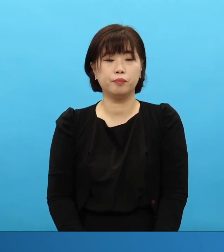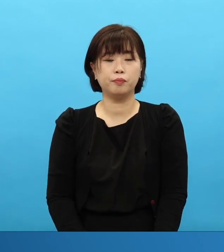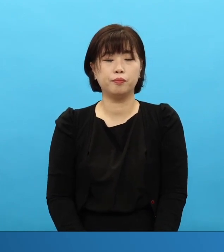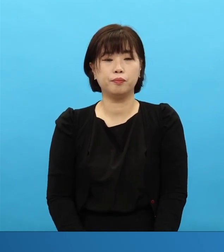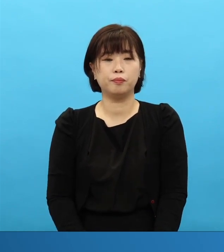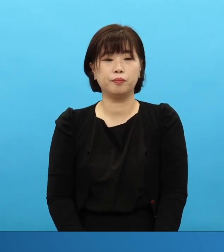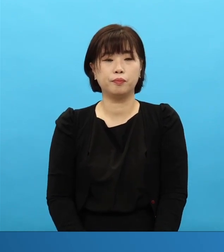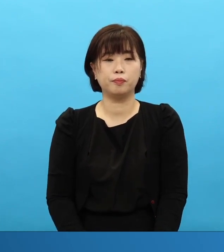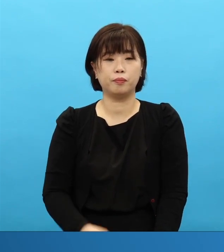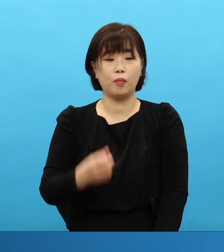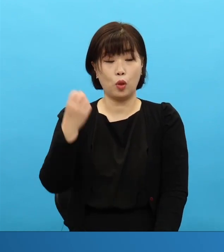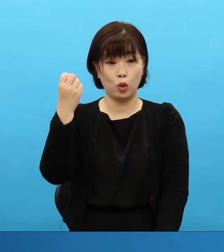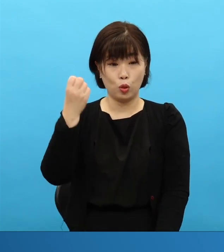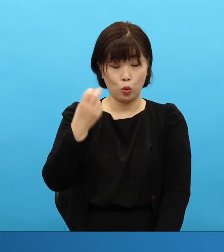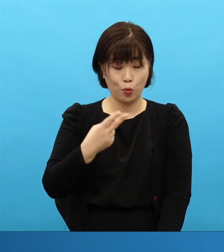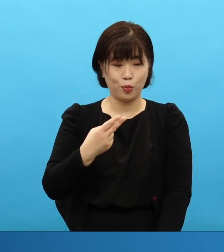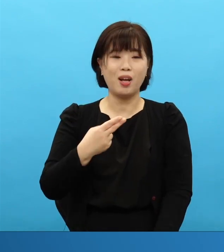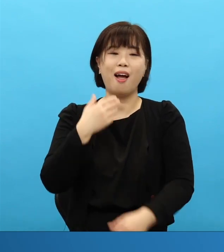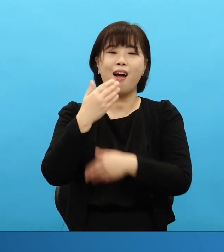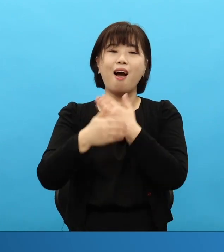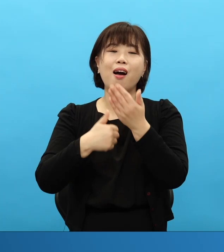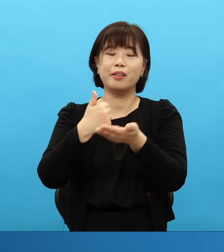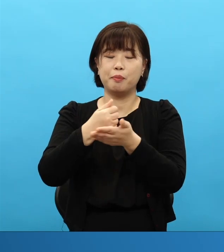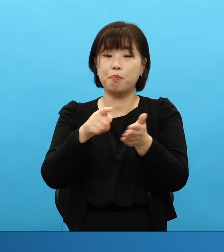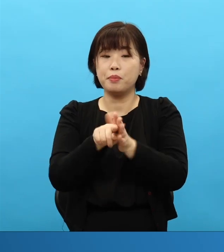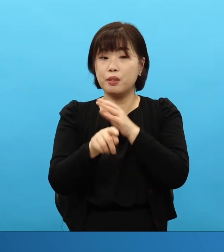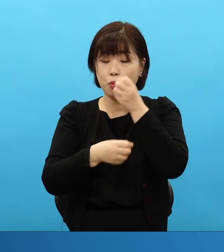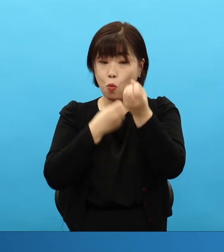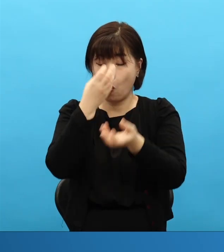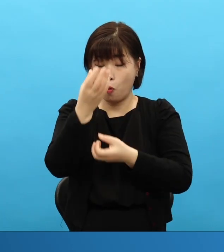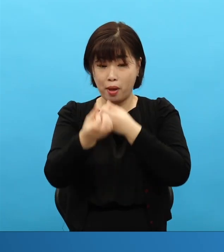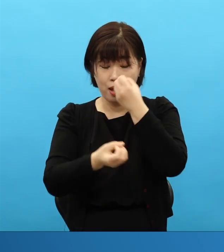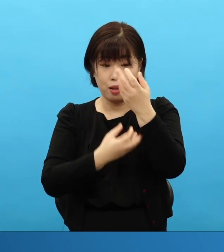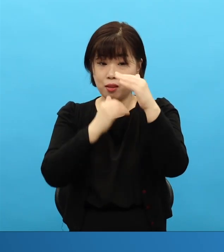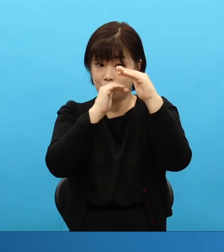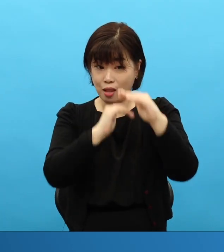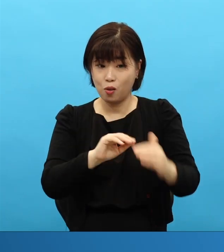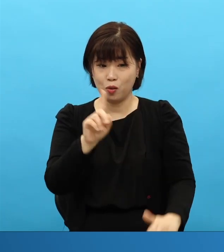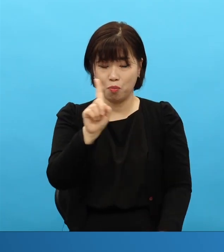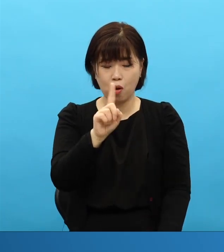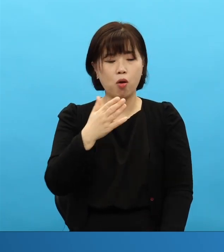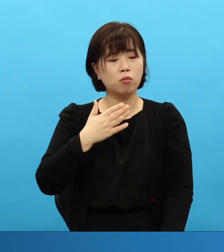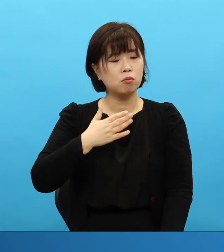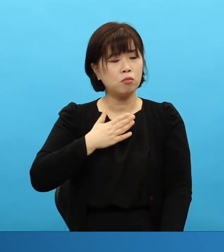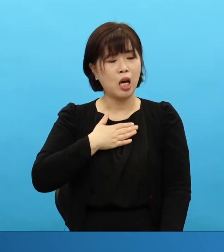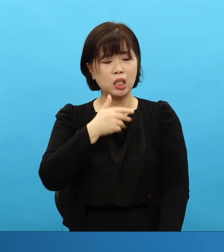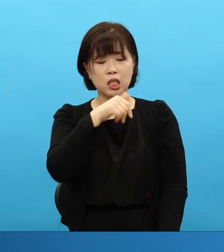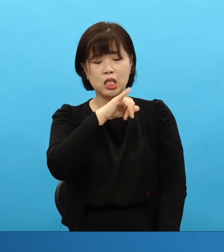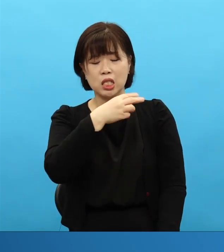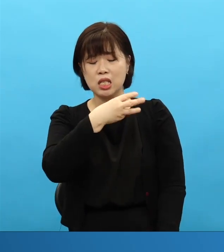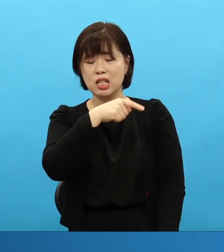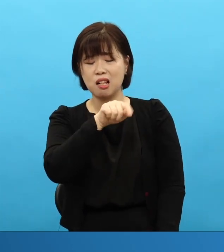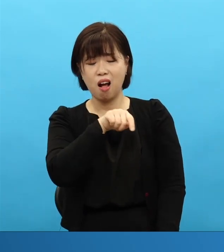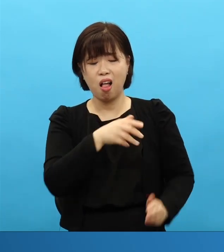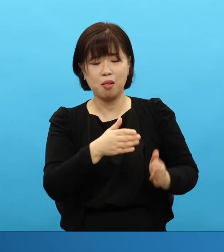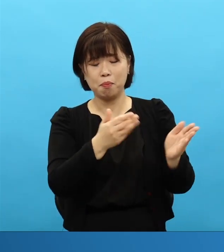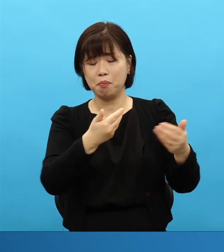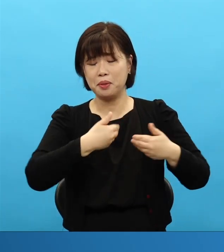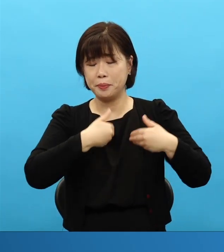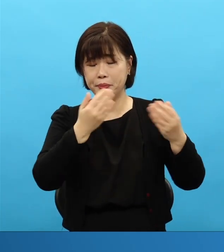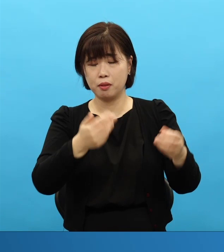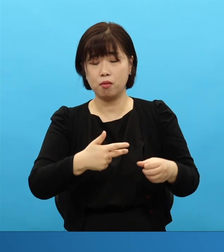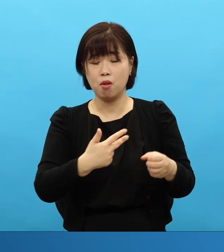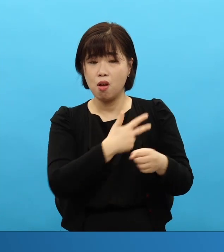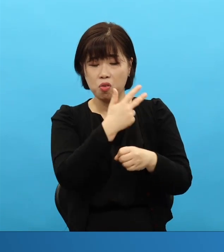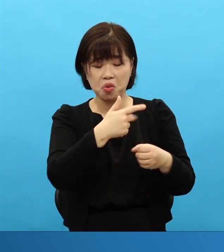저는 길 갈 필요 없습니다. I don't need Gilgal. 여리고 필요 없습니다. I don't need Jericho. 저는 이 지금